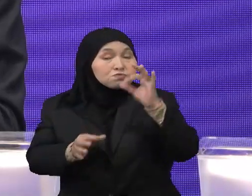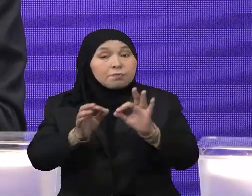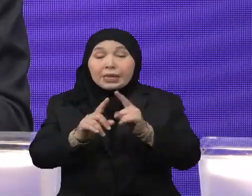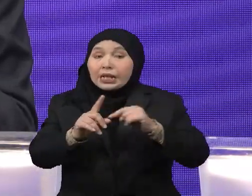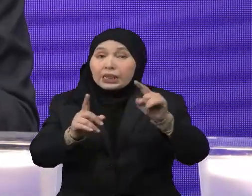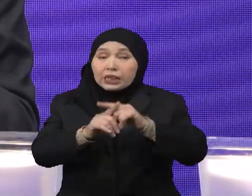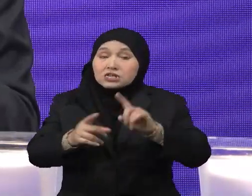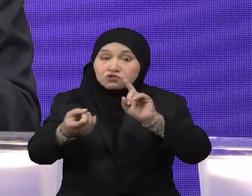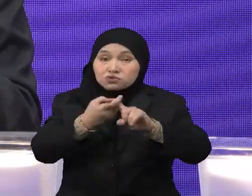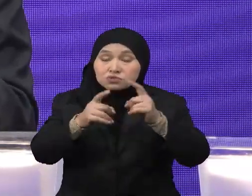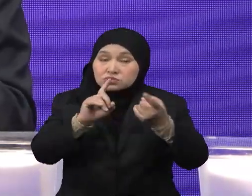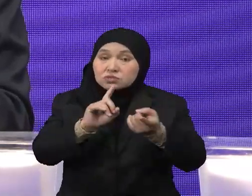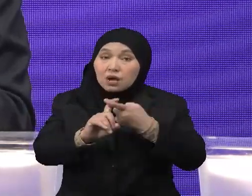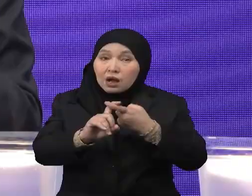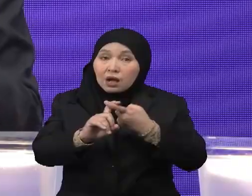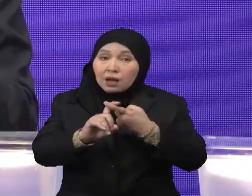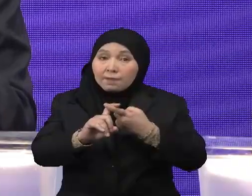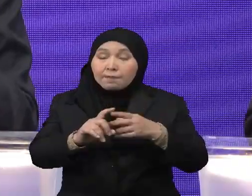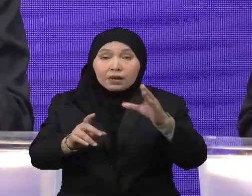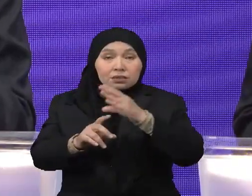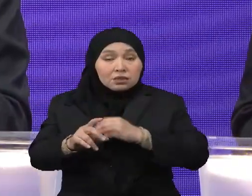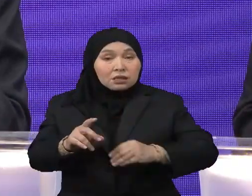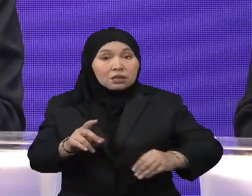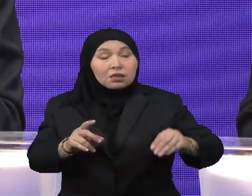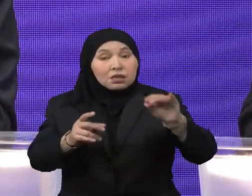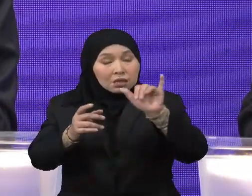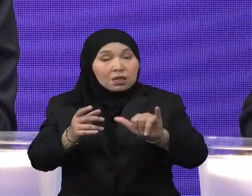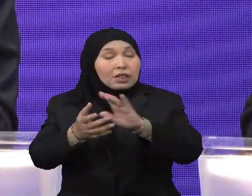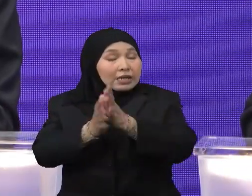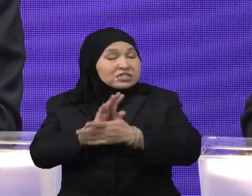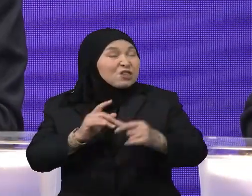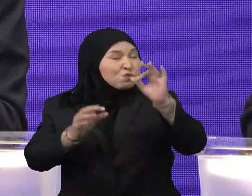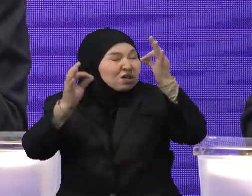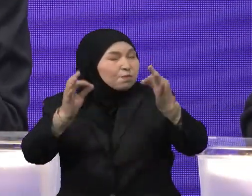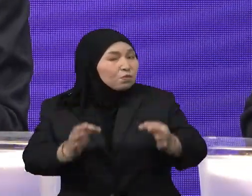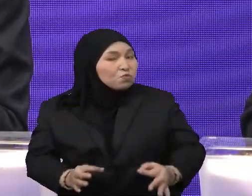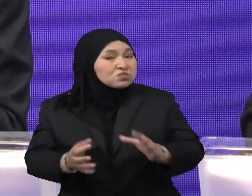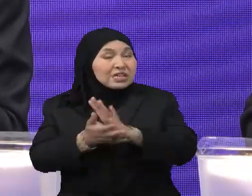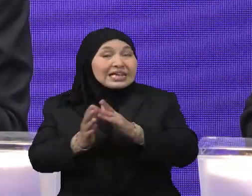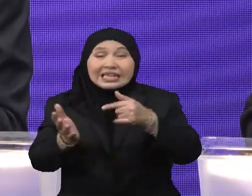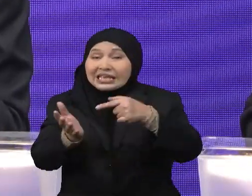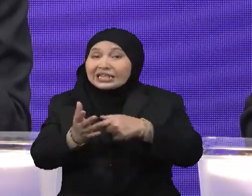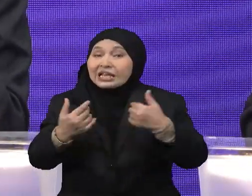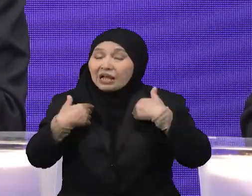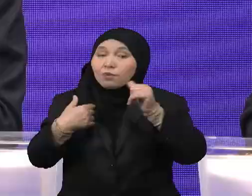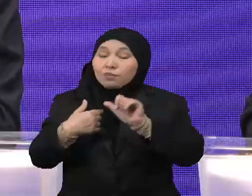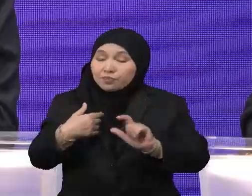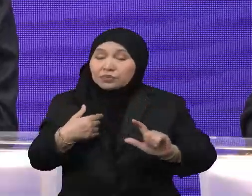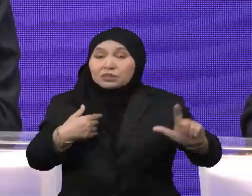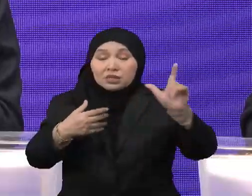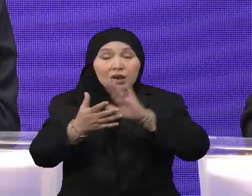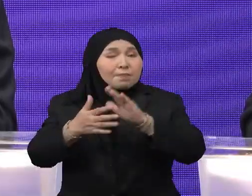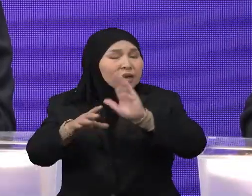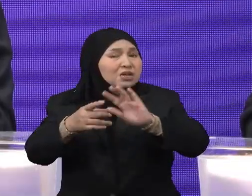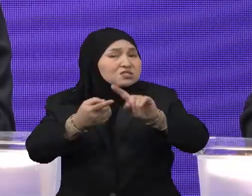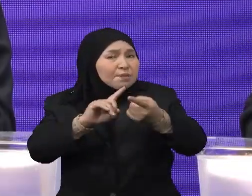para sahabat mereka ditarik bersama untuk mengambil satu-satu keputusan jadi ini pertama sekali dia akan memberi motivasi kepada